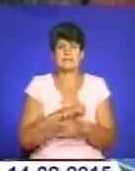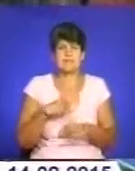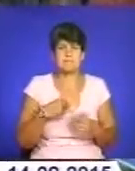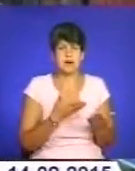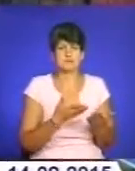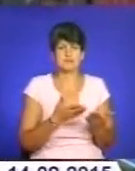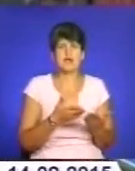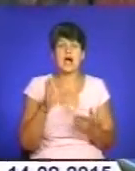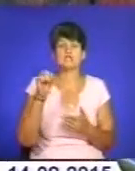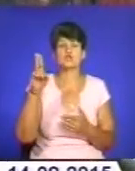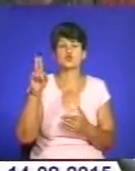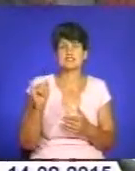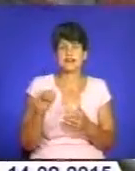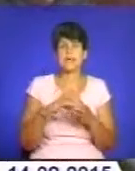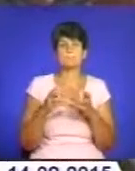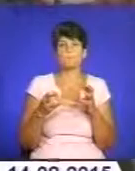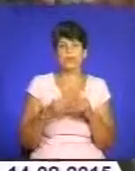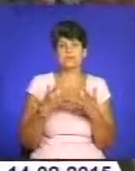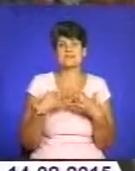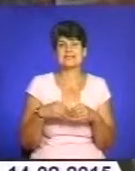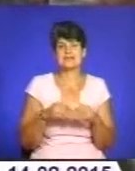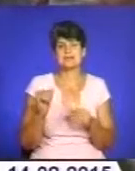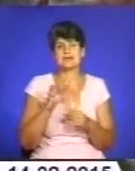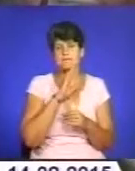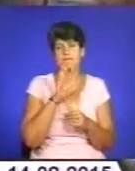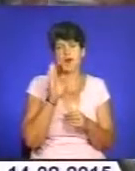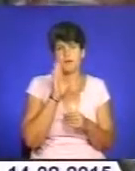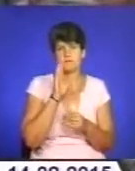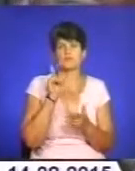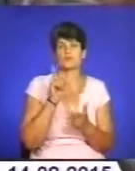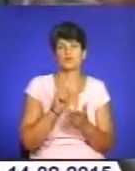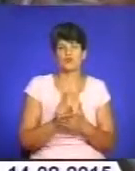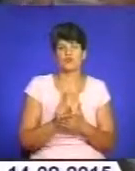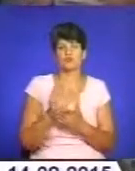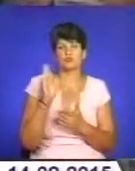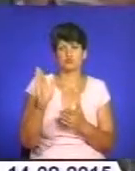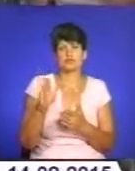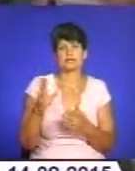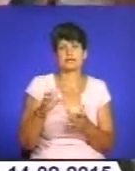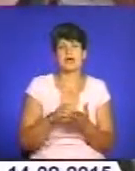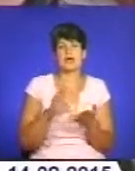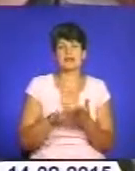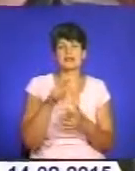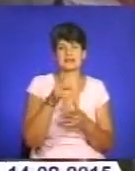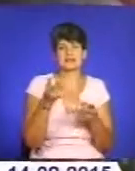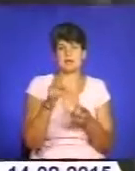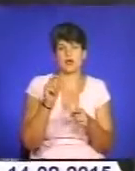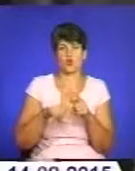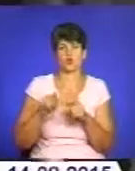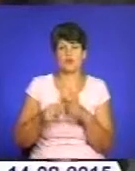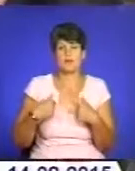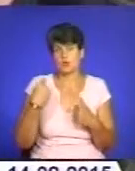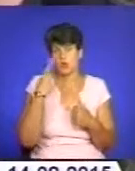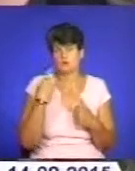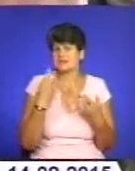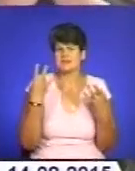А соціально проблемні сім'ї і мами повинні і стоять на обліку, і їх треба контролювати. Мене особисто, наприклад,